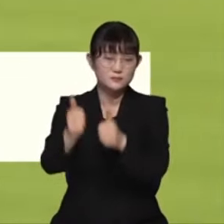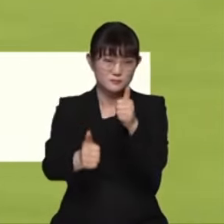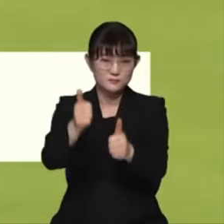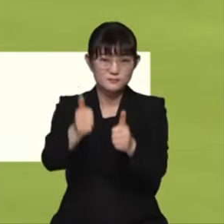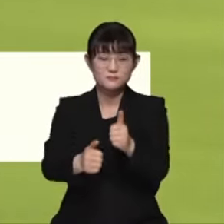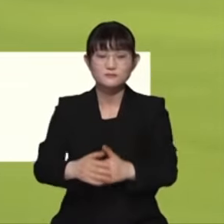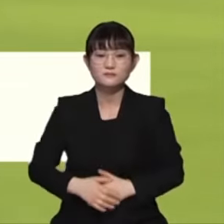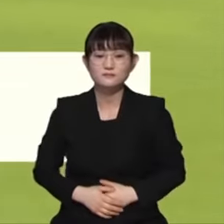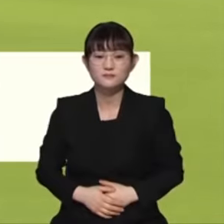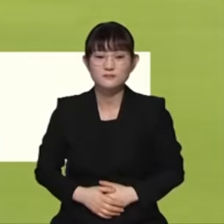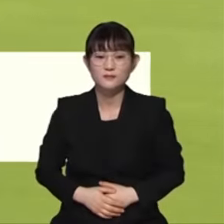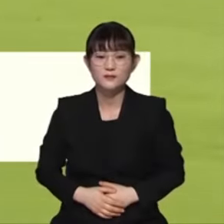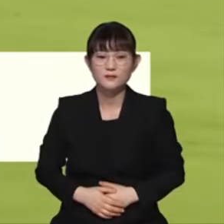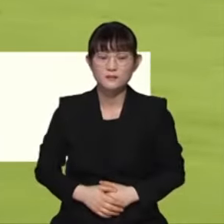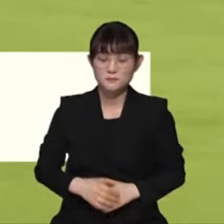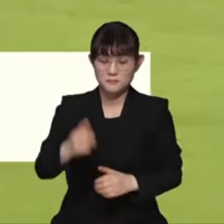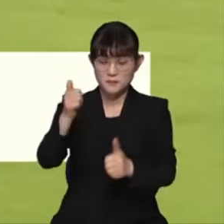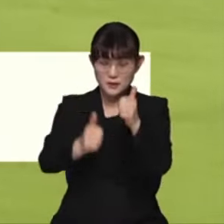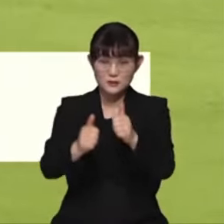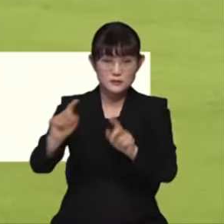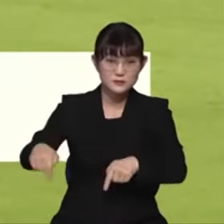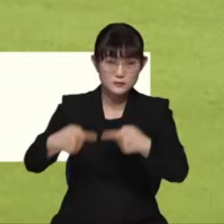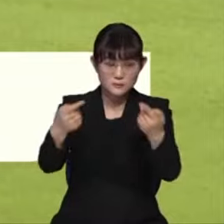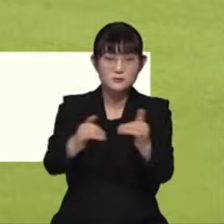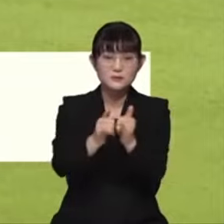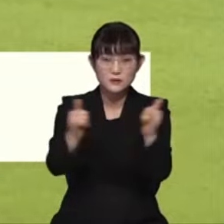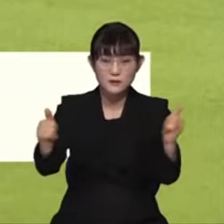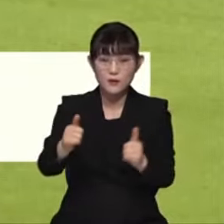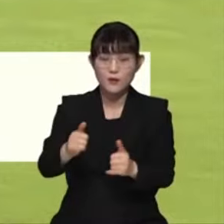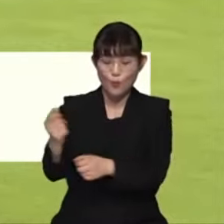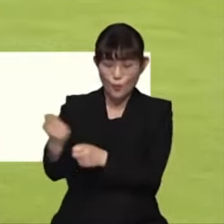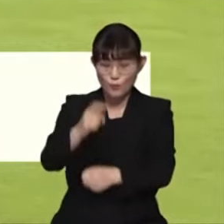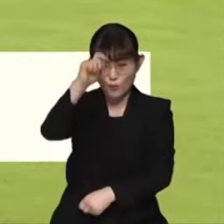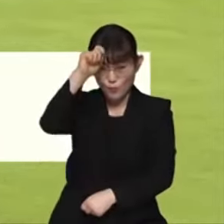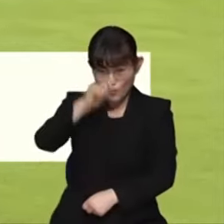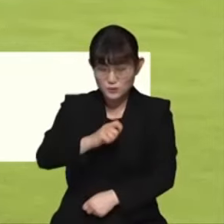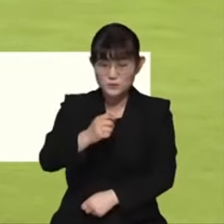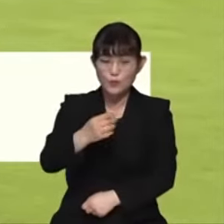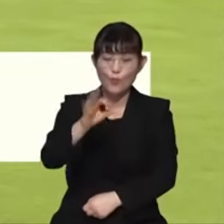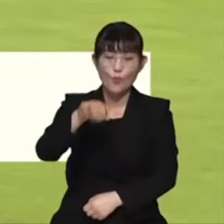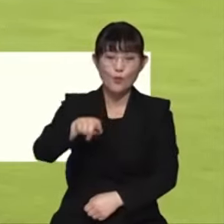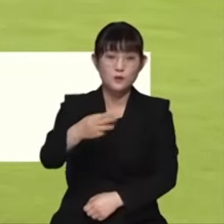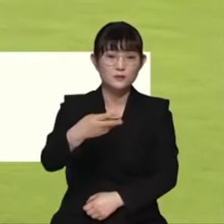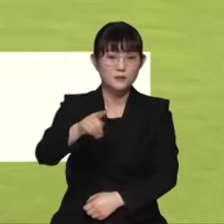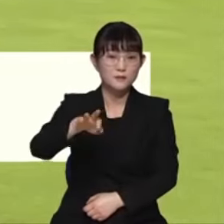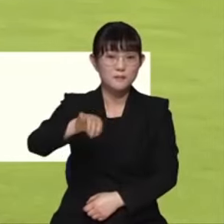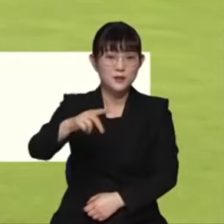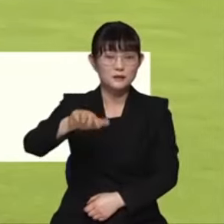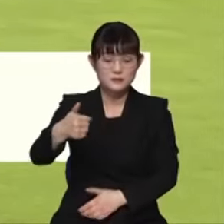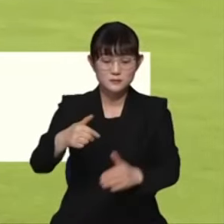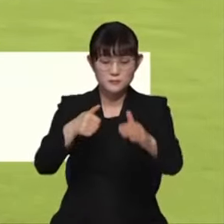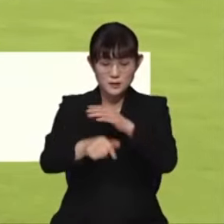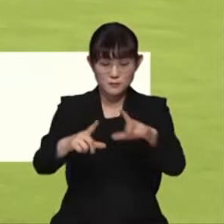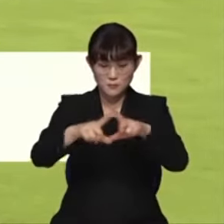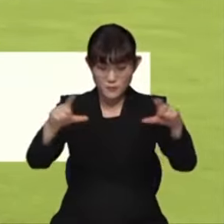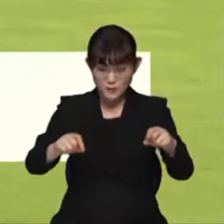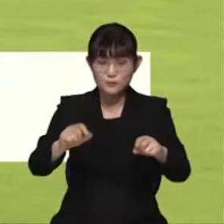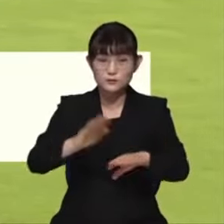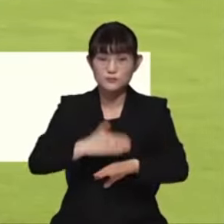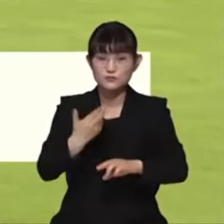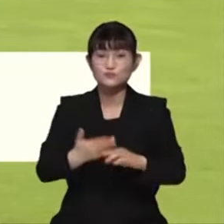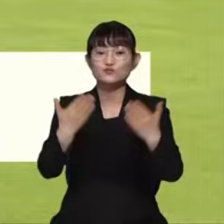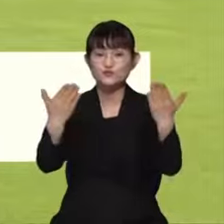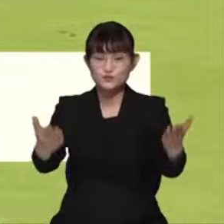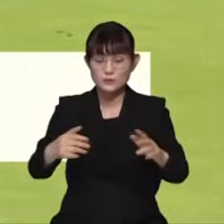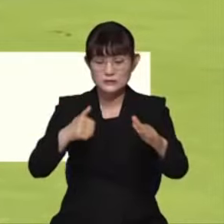펼칩니다. 주최 측은 대회장을 찾은 갤러리에게 골프 모자와 디오션 워터파크 이용권을 제공하고 매 라운드마다